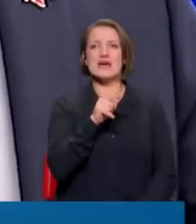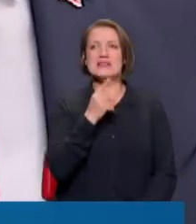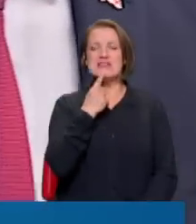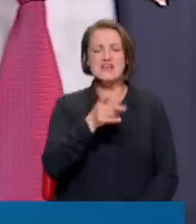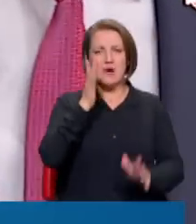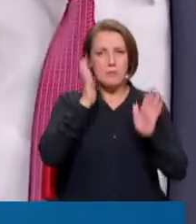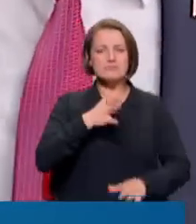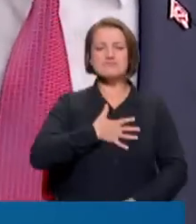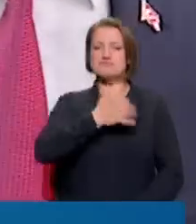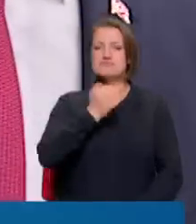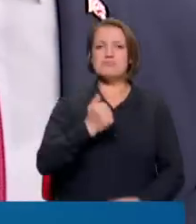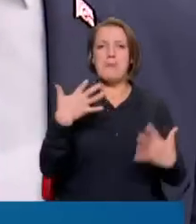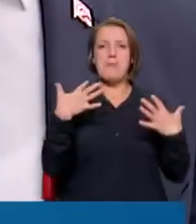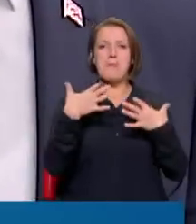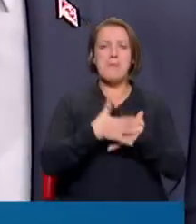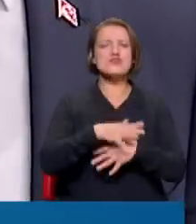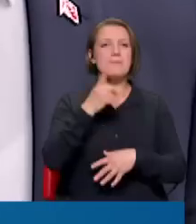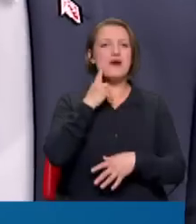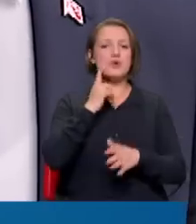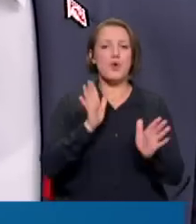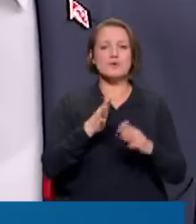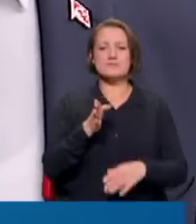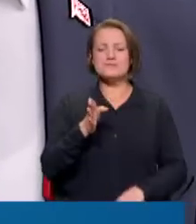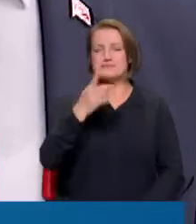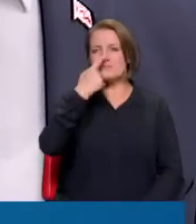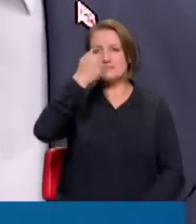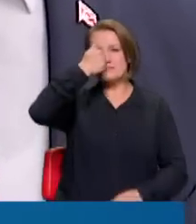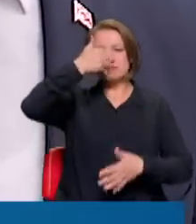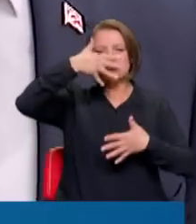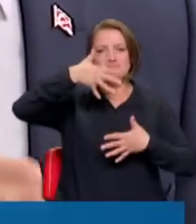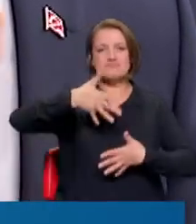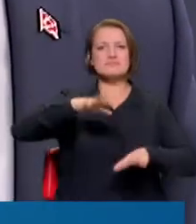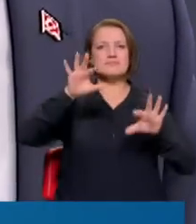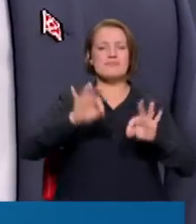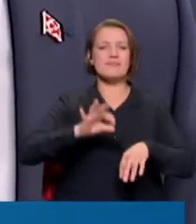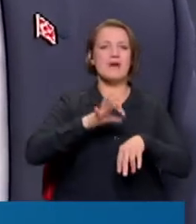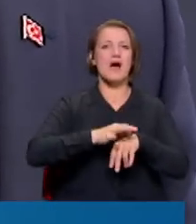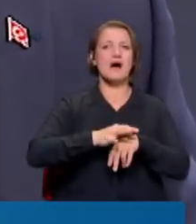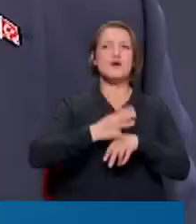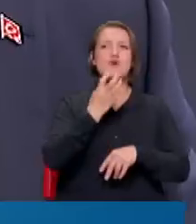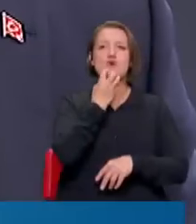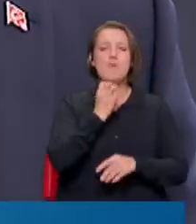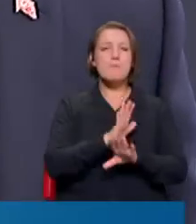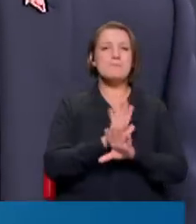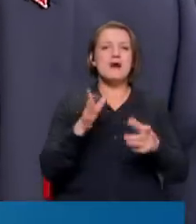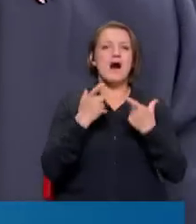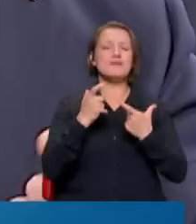buna rağmen ve akşam odasına çekildiğinde burnundan kan gelmiştir hastalığı ilerlemiştir ömrünü yemiştir Hatay Çünkü Hatay benim